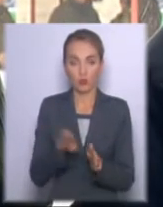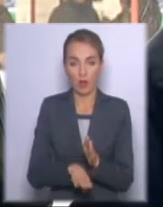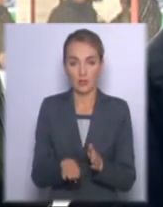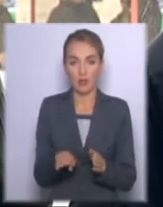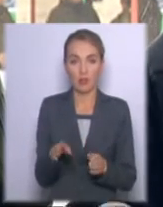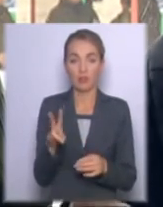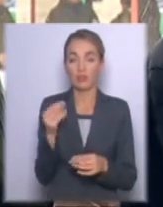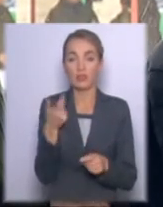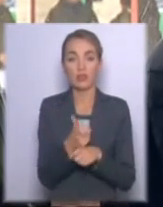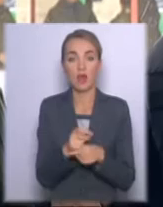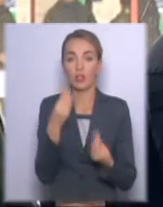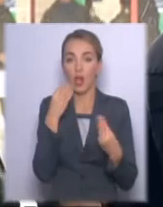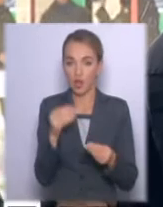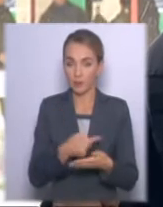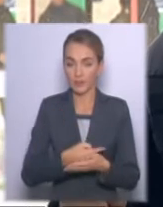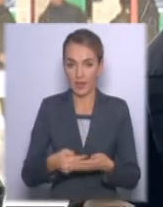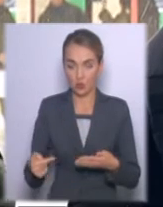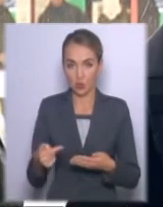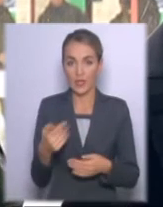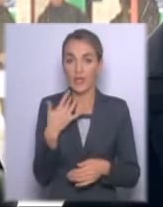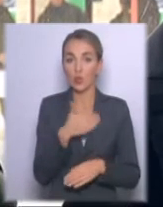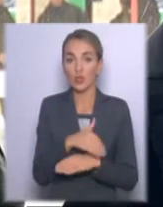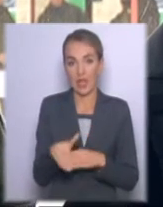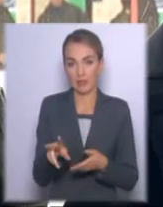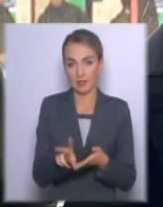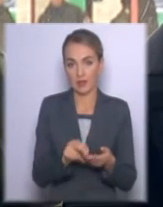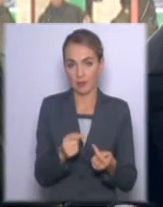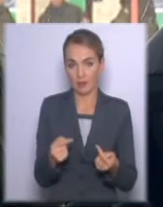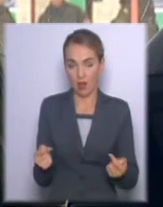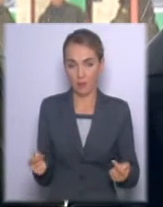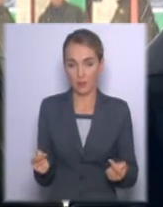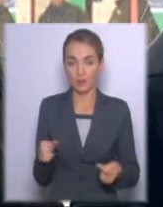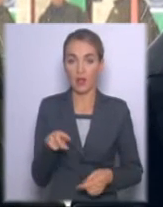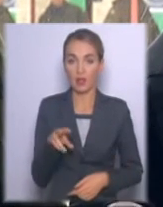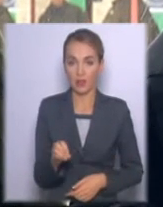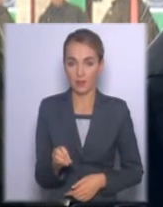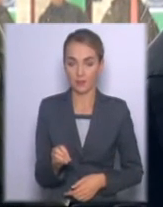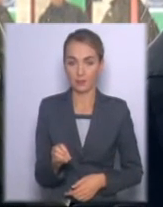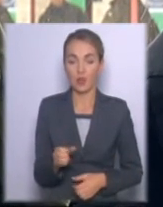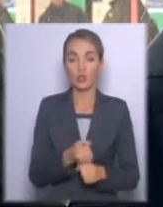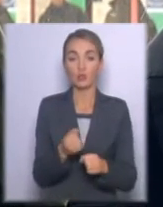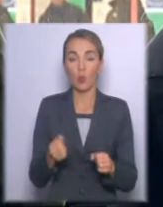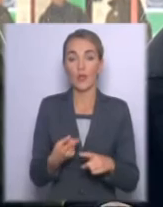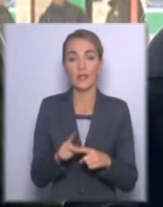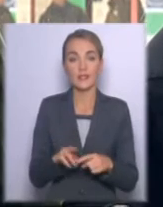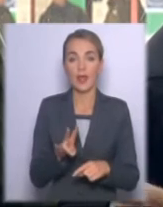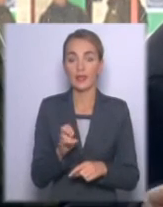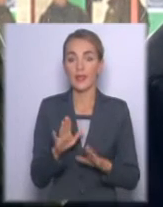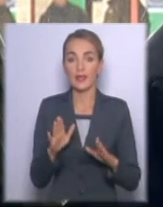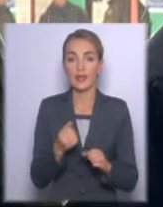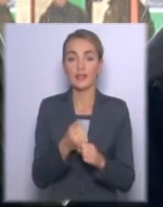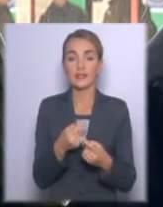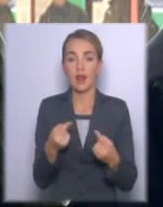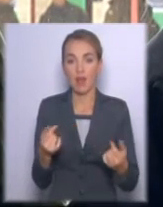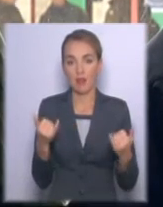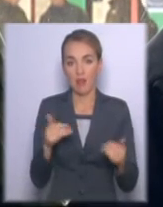найкращим, я підкреслюю, іноземним зразкам. Але зброя – це не тільки знаряддя для виконання